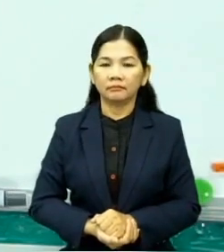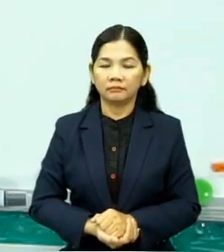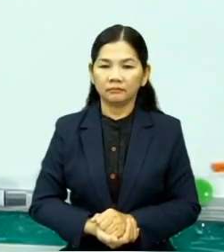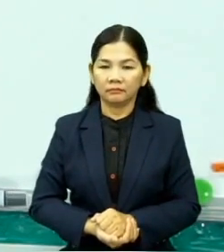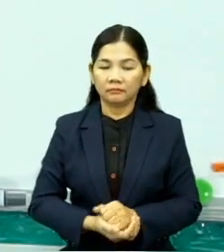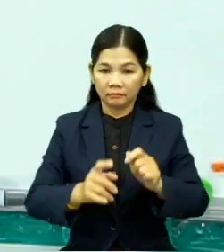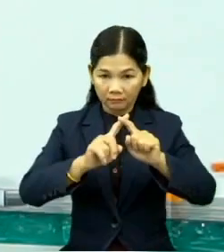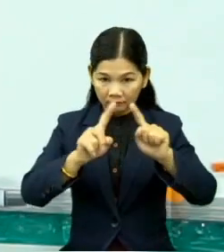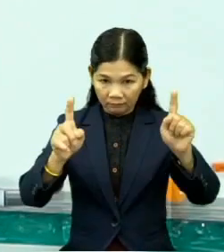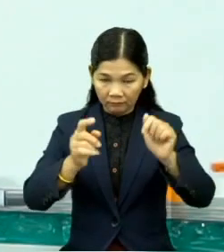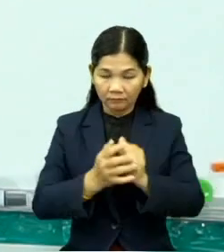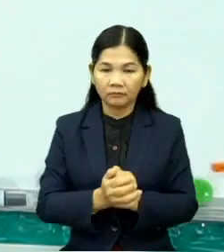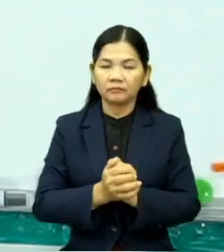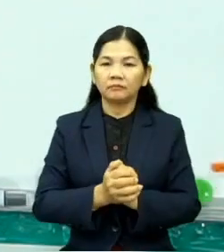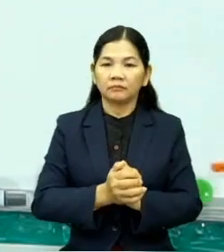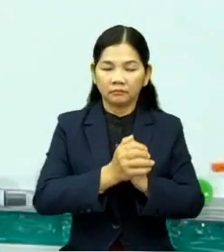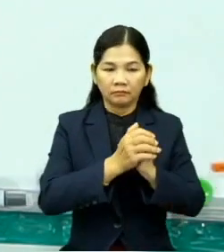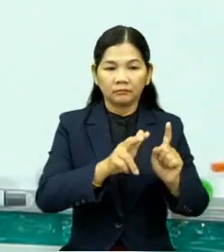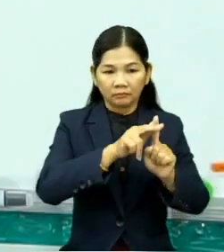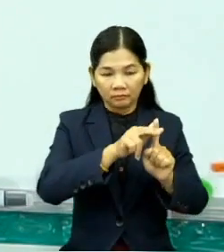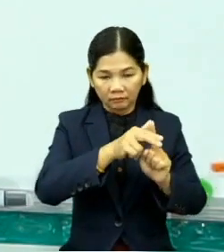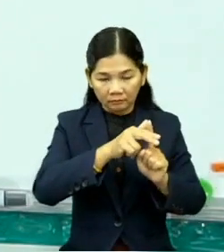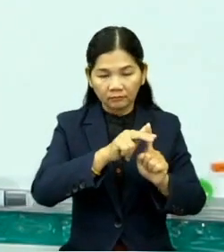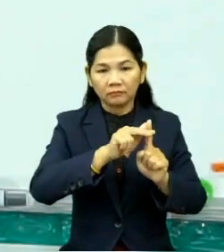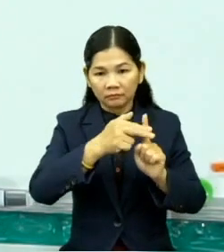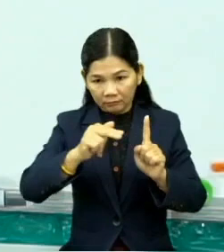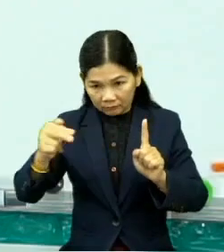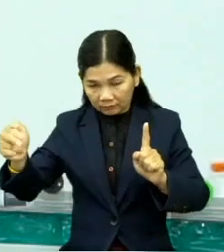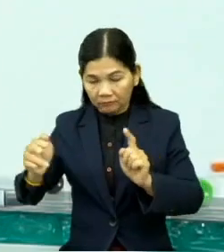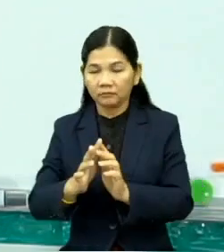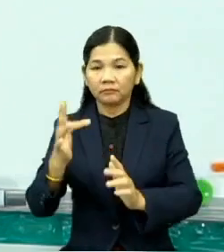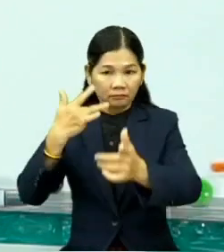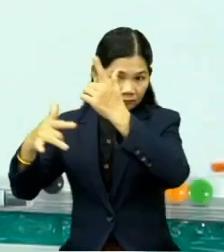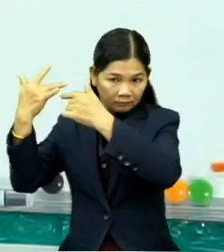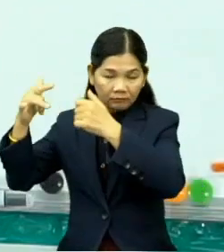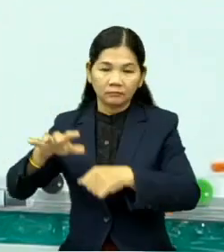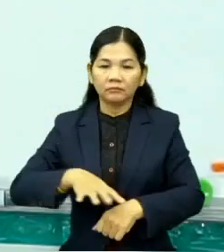រីឯបទភ្លេងបុរាណខ្មែរ